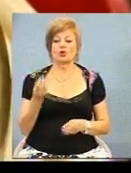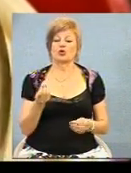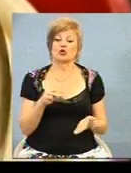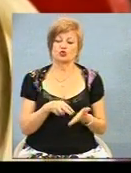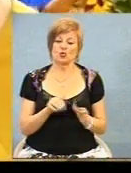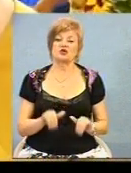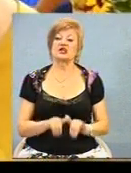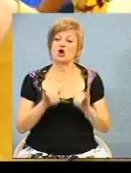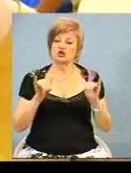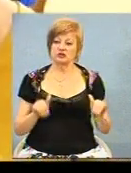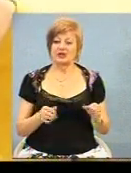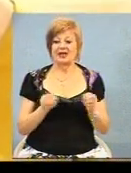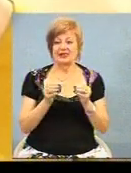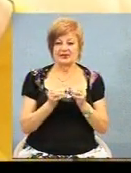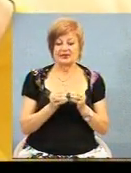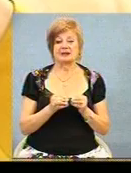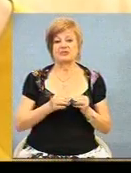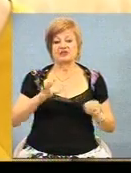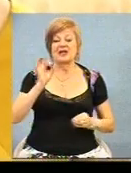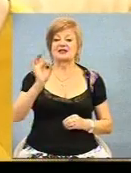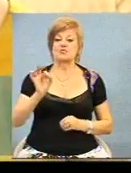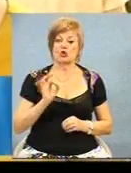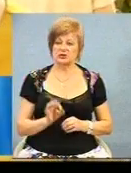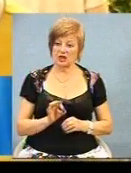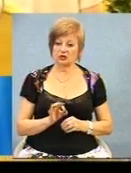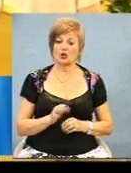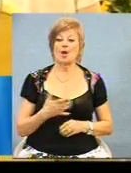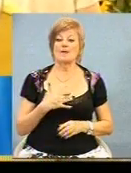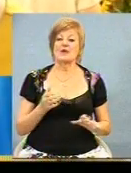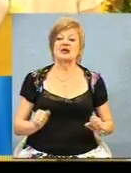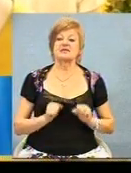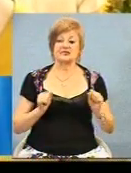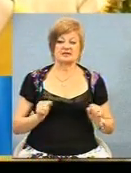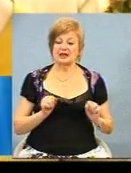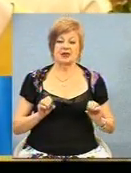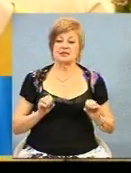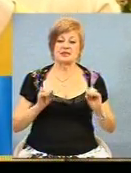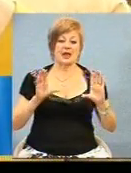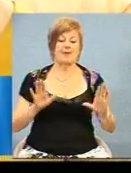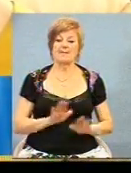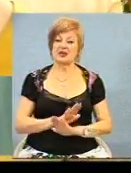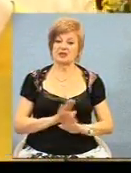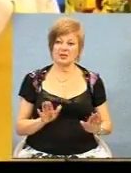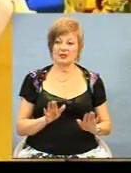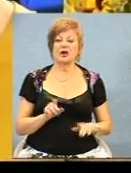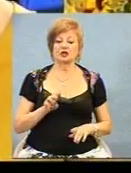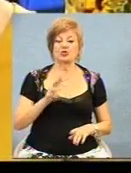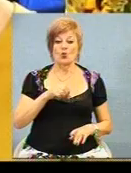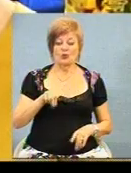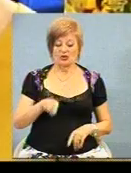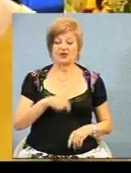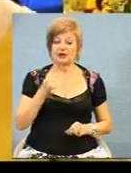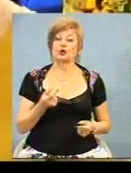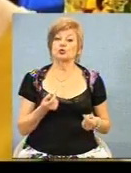меду зросла. 10-15% всього-навсього. Ми стараємося дуже не піднімати ціну, хоча й меду в цьому році